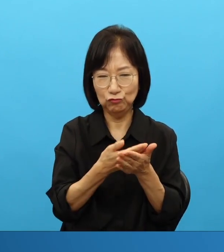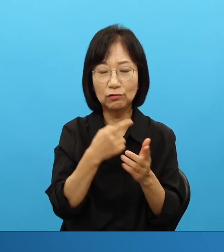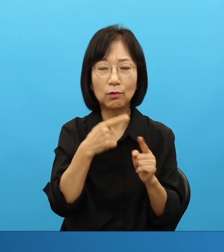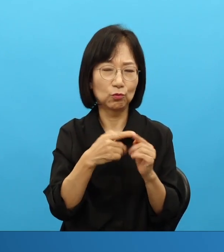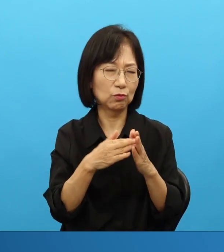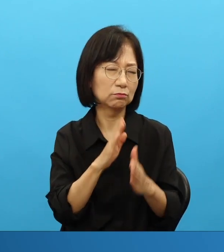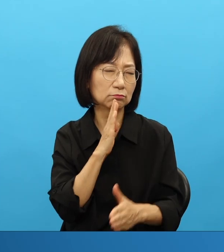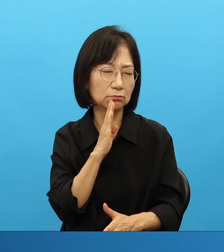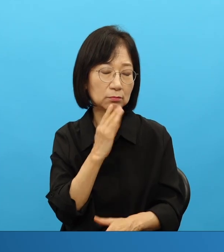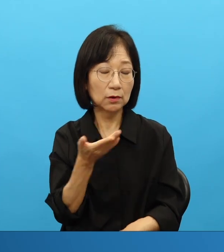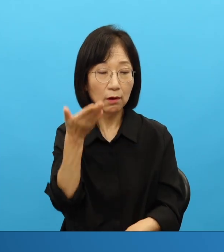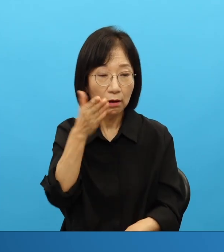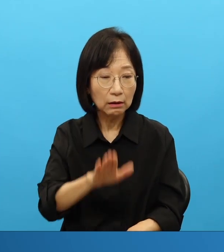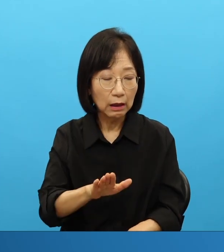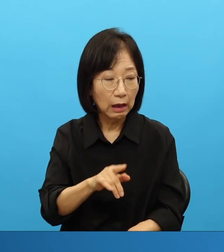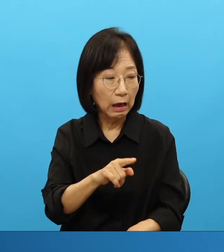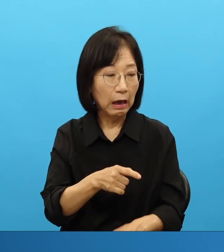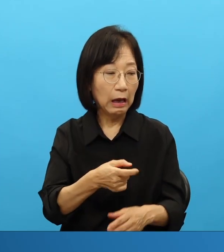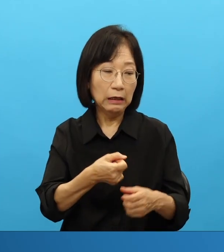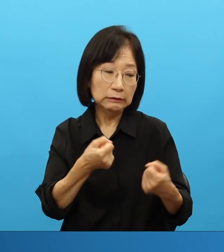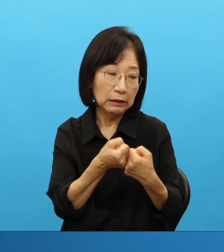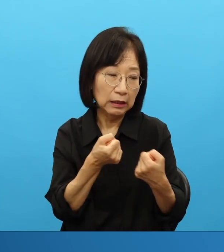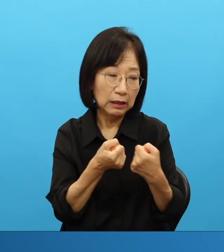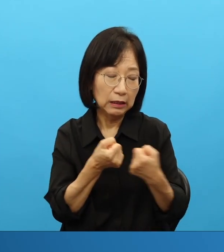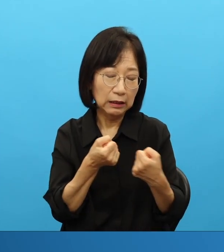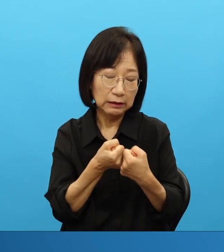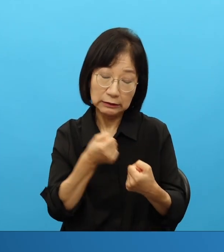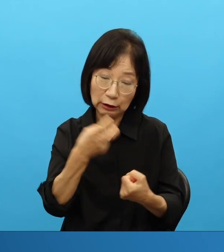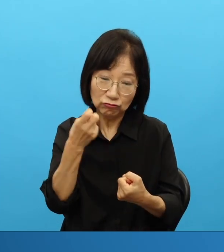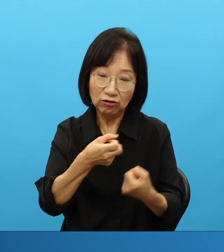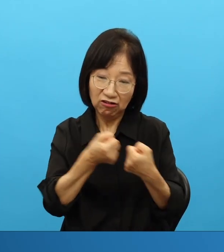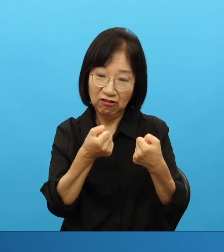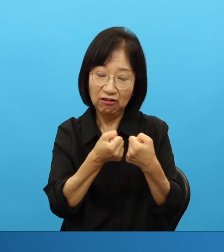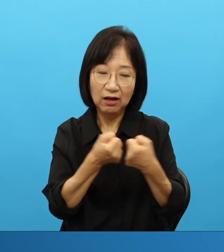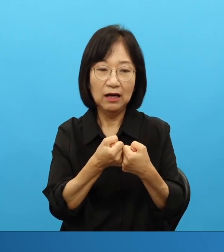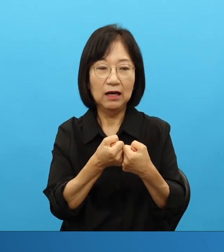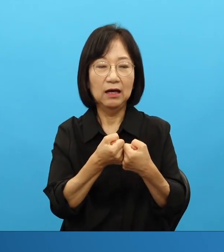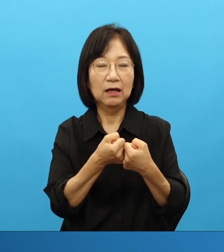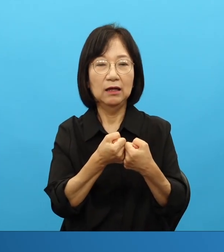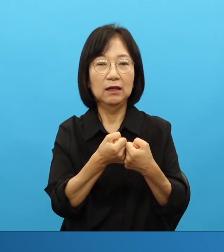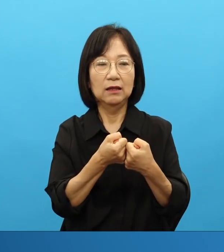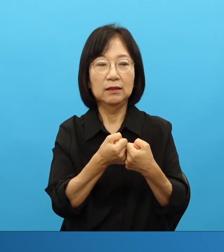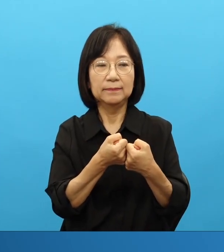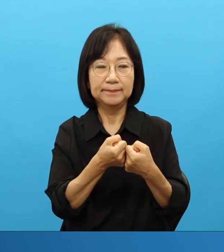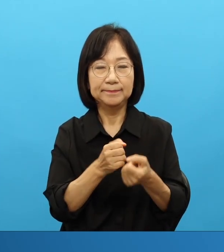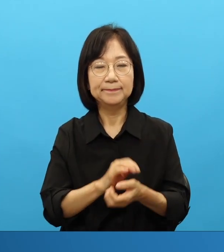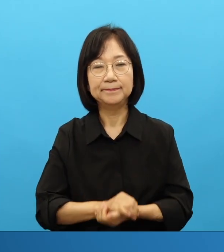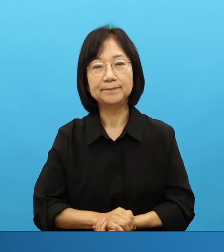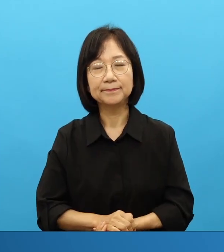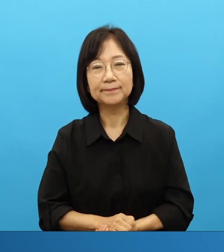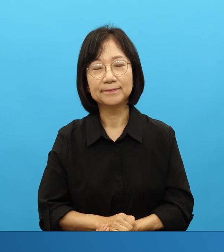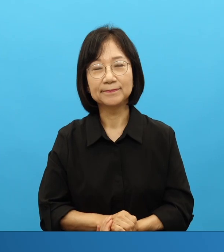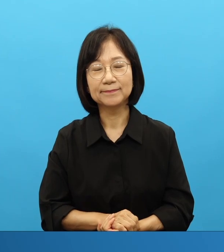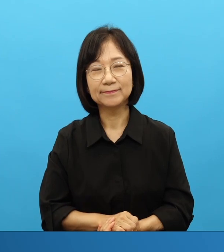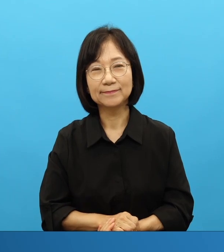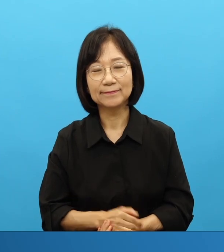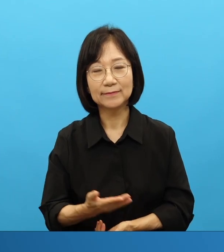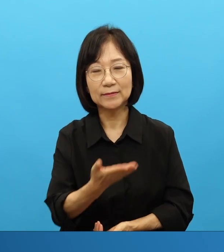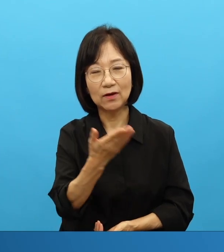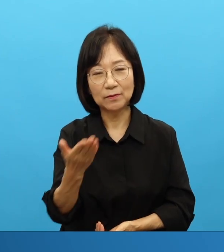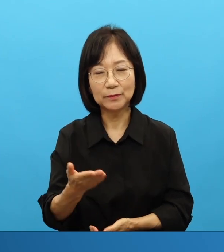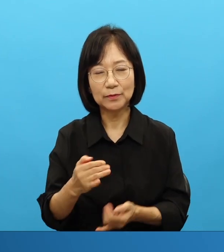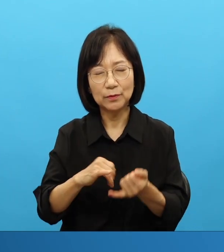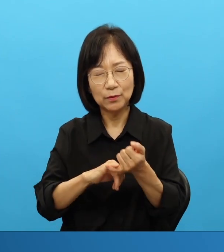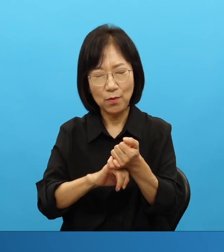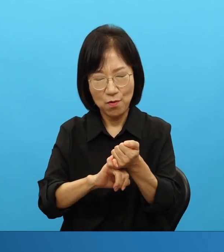The church of Corinth was such a very important church, but they continued to fight amongst themselves. 서론에서 여러분 꼭 잡아야 될 언약이